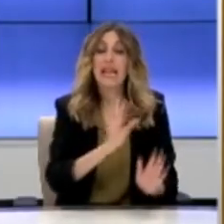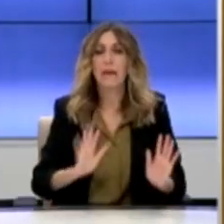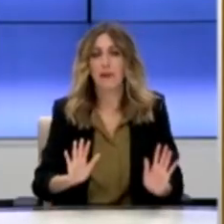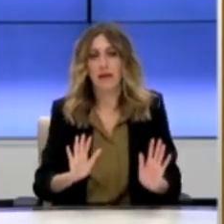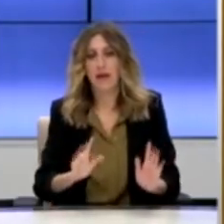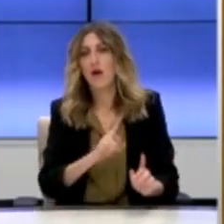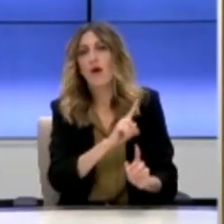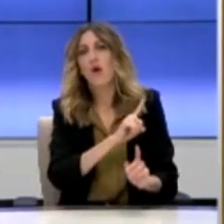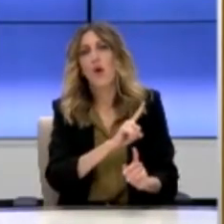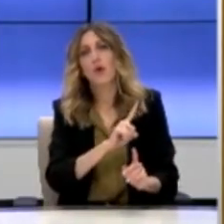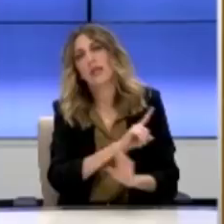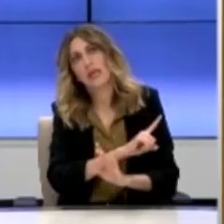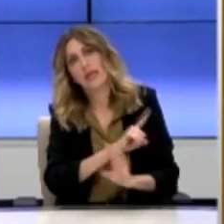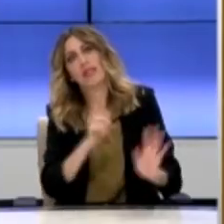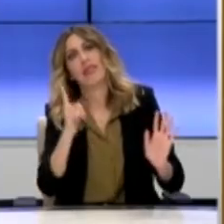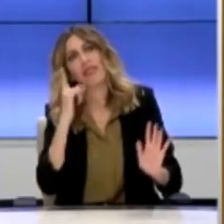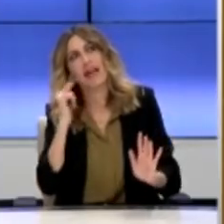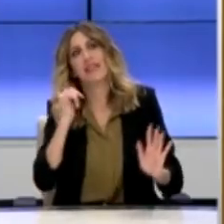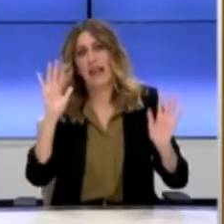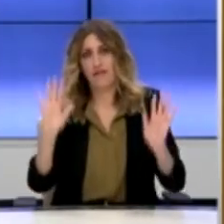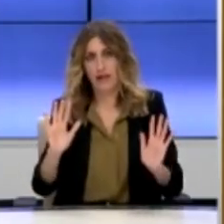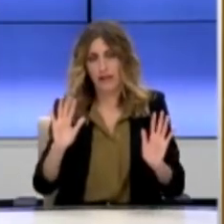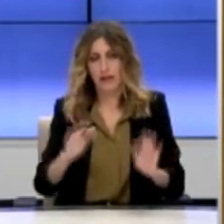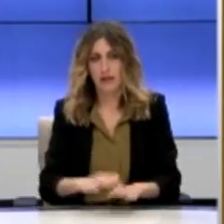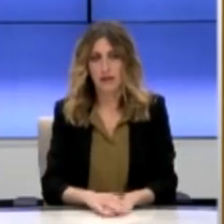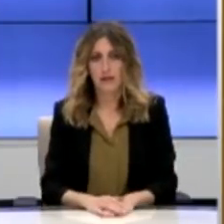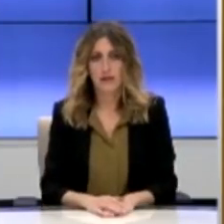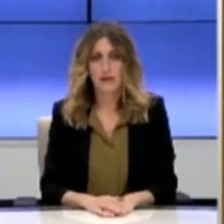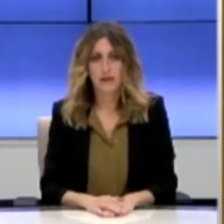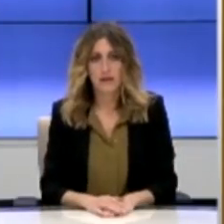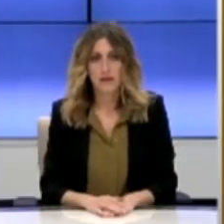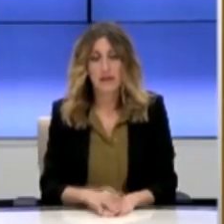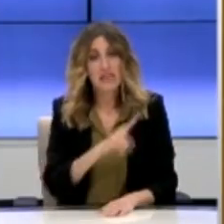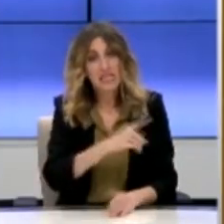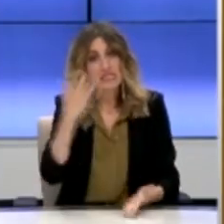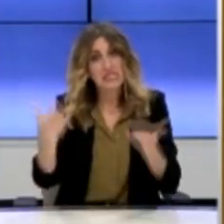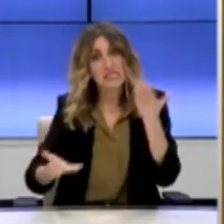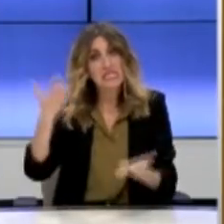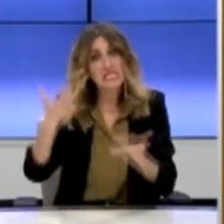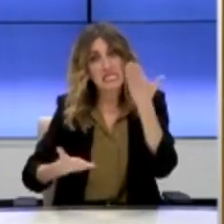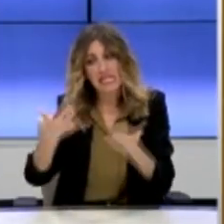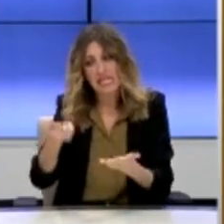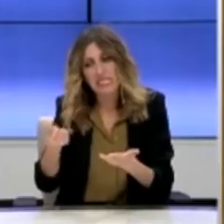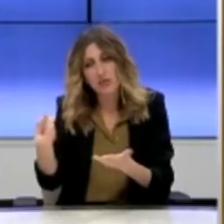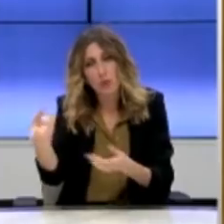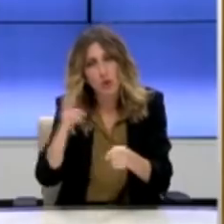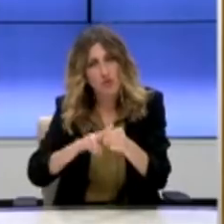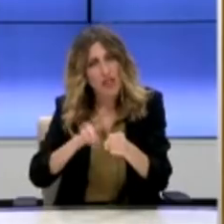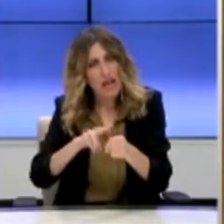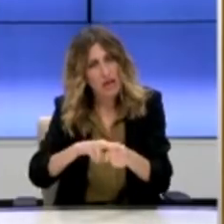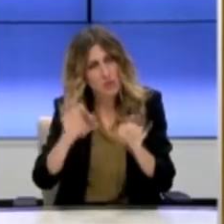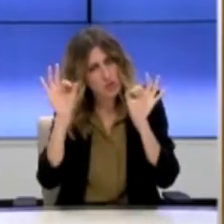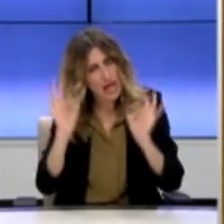Και κάνοντας μάλιστα μακάβριες συγκρίσεις. Αν η χώρα μας διαφέρει σε κάτι από άλλες χώρες της